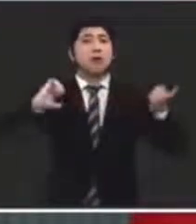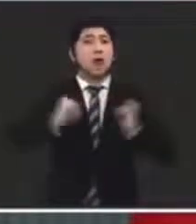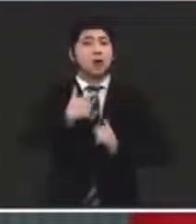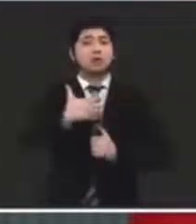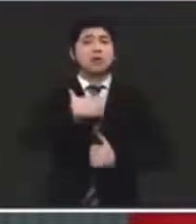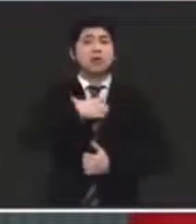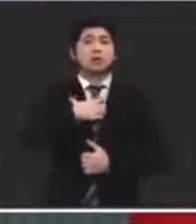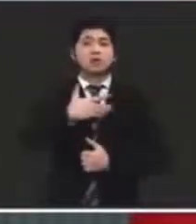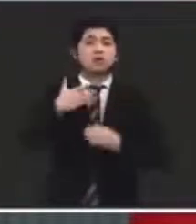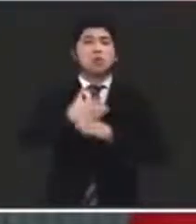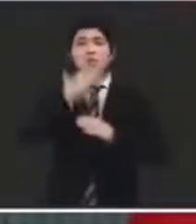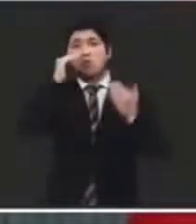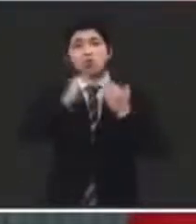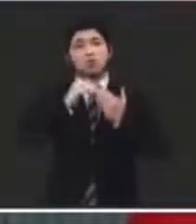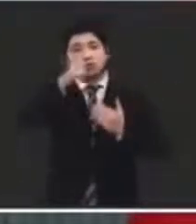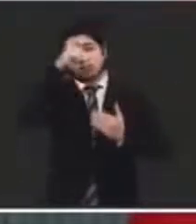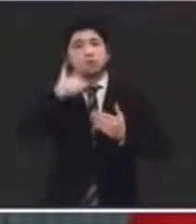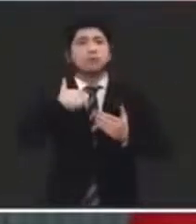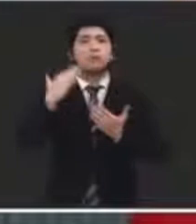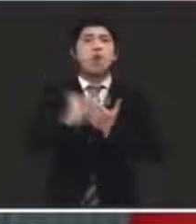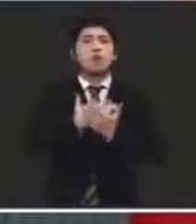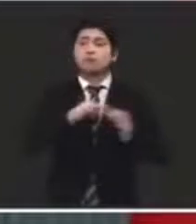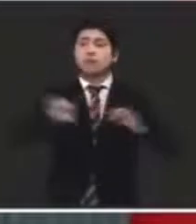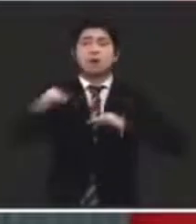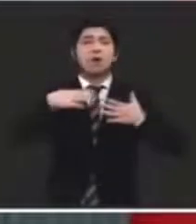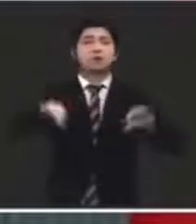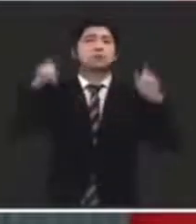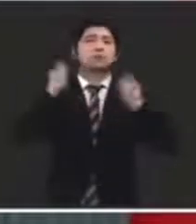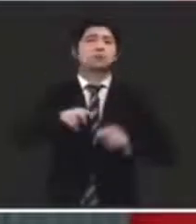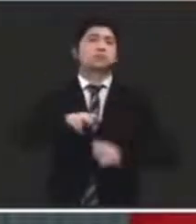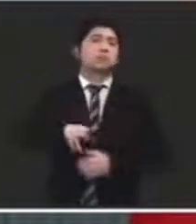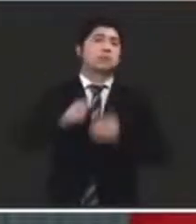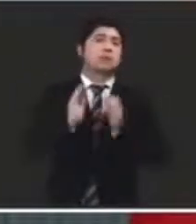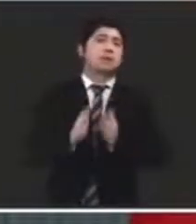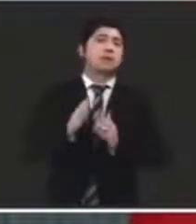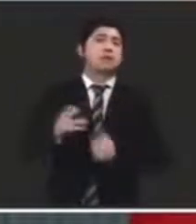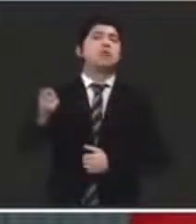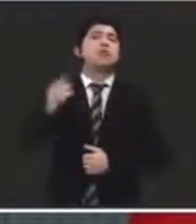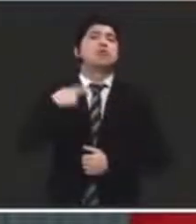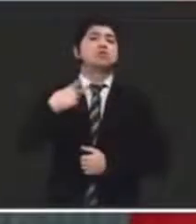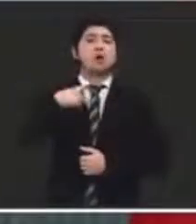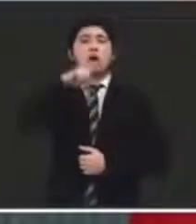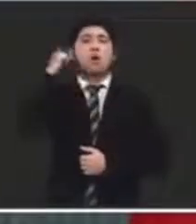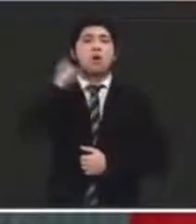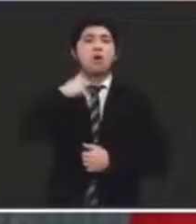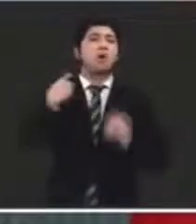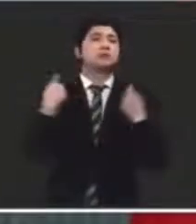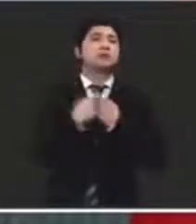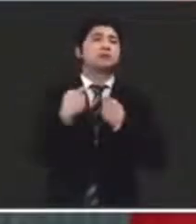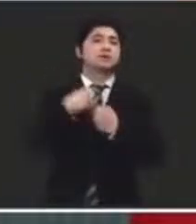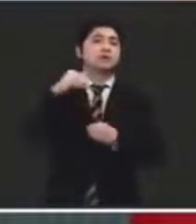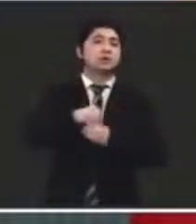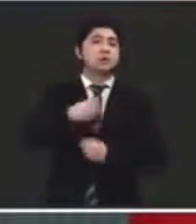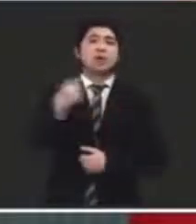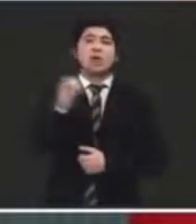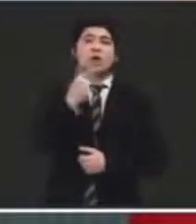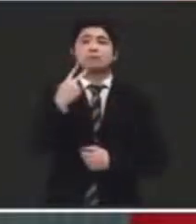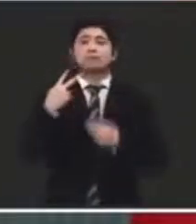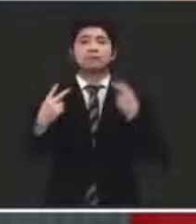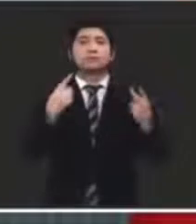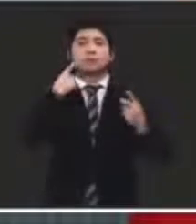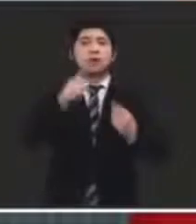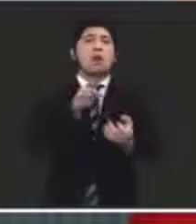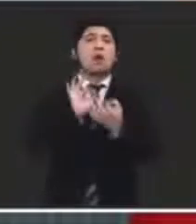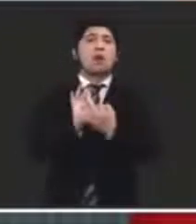programımızı oluşturup uyguladık Rusya Ukrayna Savaşı'nda her iki tarafla